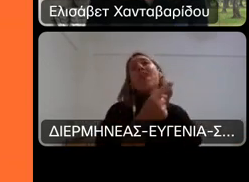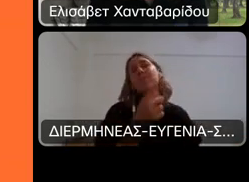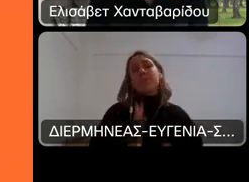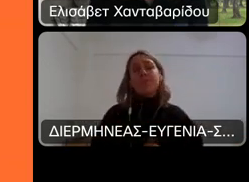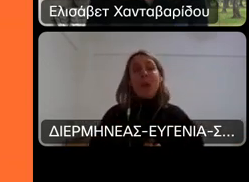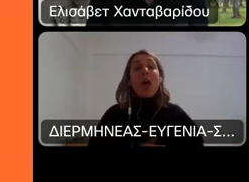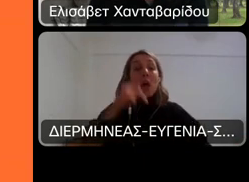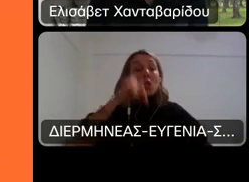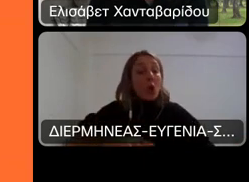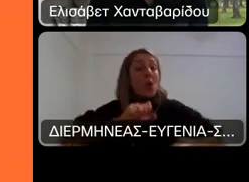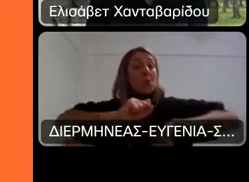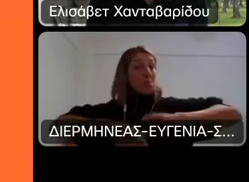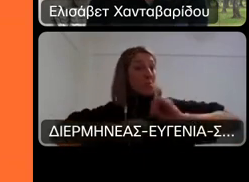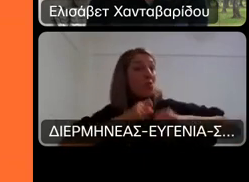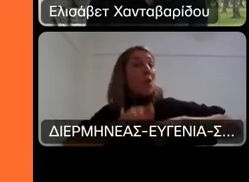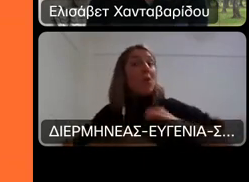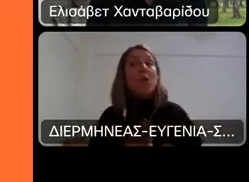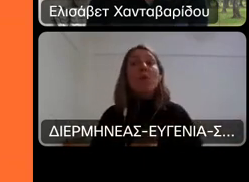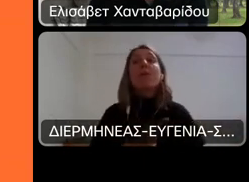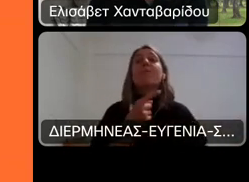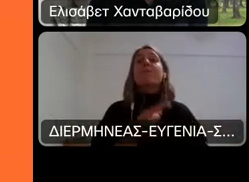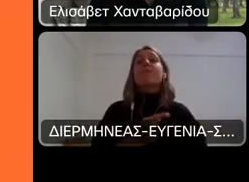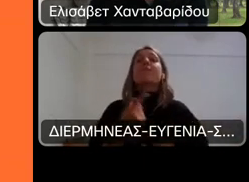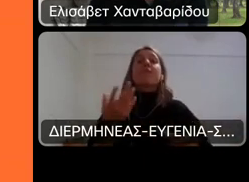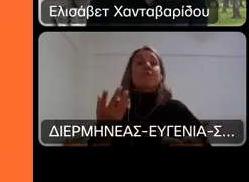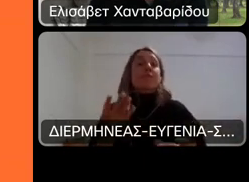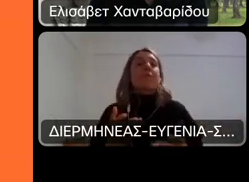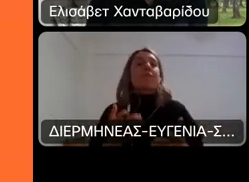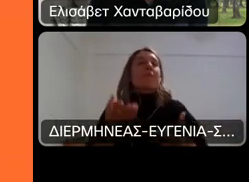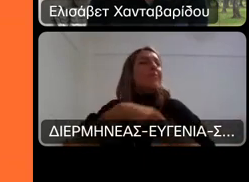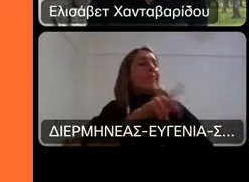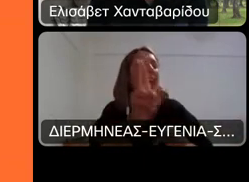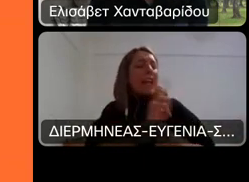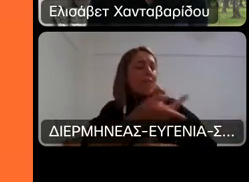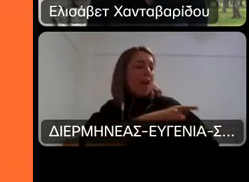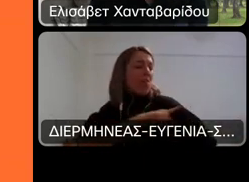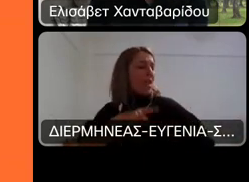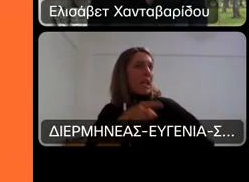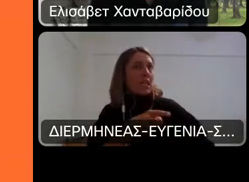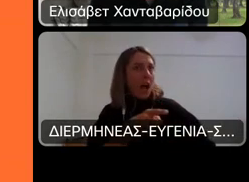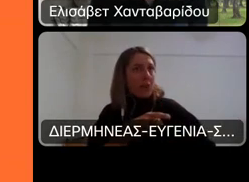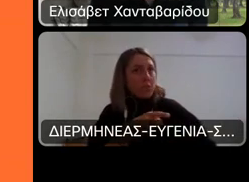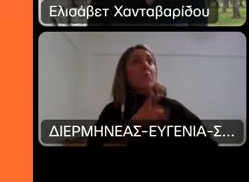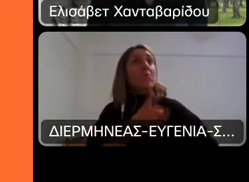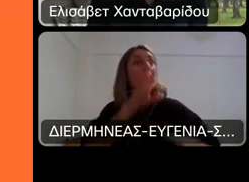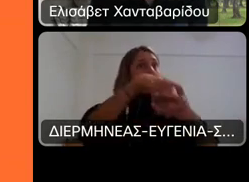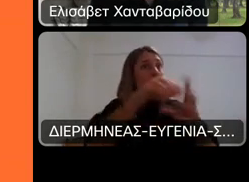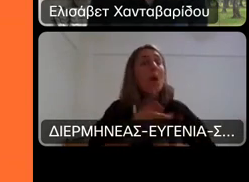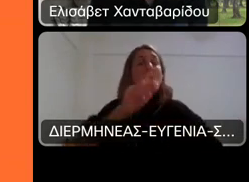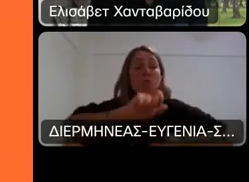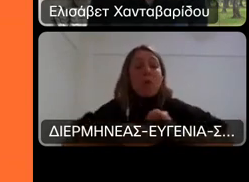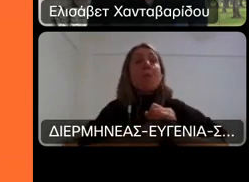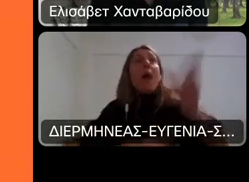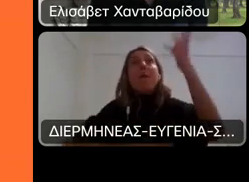Προσπαθούμε και εμείς τώρα με την έκδοση του οδηγού χρήσης μη σεξιστικής γλώσσας στα διοικητικά έγγραφα να ενημερωθούμε προς το παρόν. Δεν μπορώ να πω